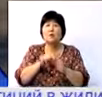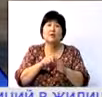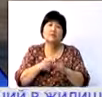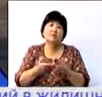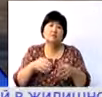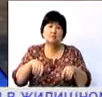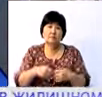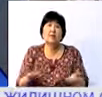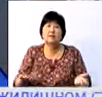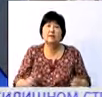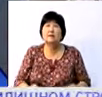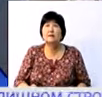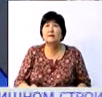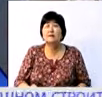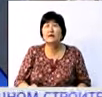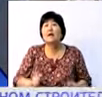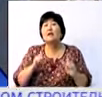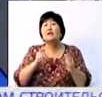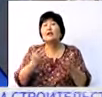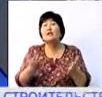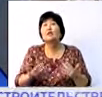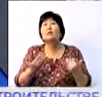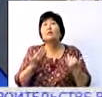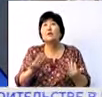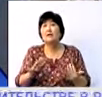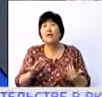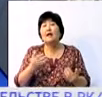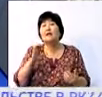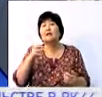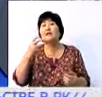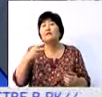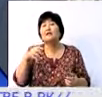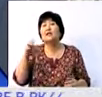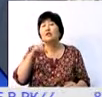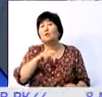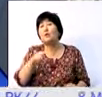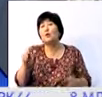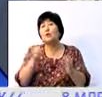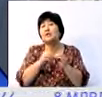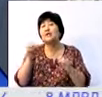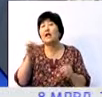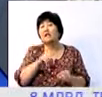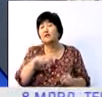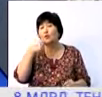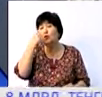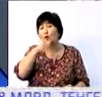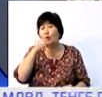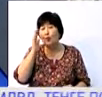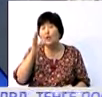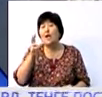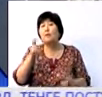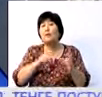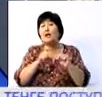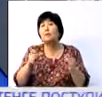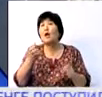прошла. Согласно требованию СНИП, с 20 сентября по 10 октября текущего года